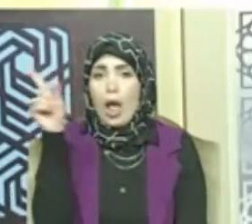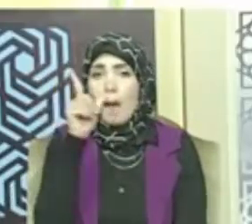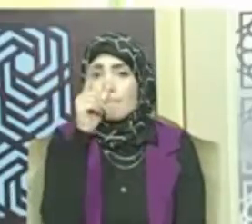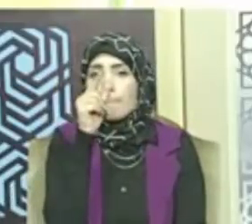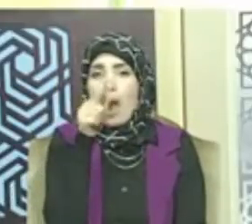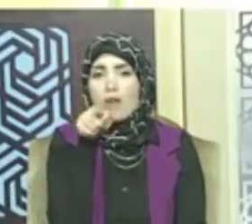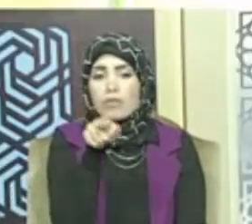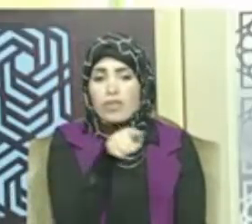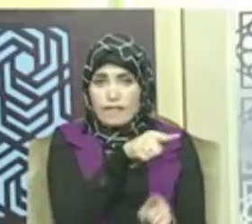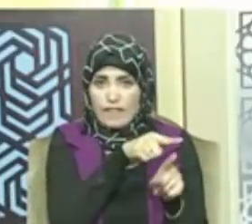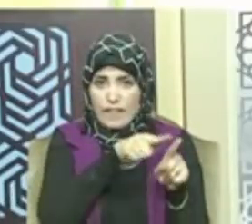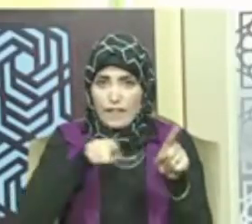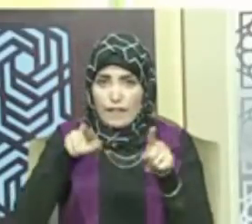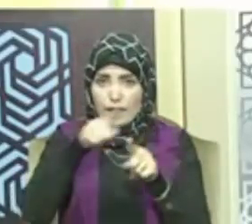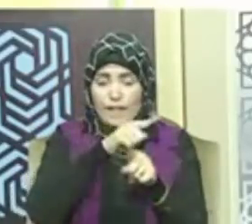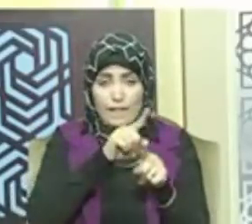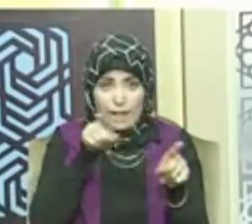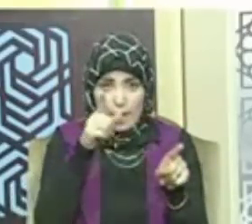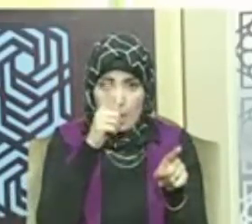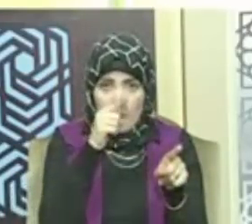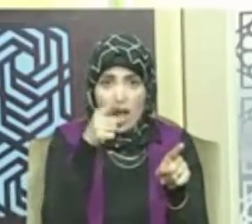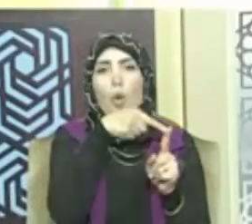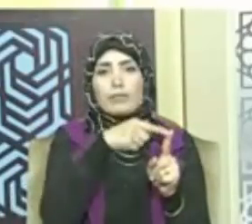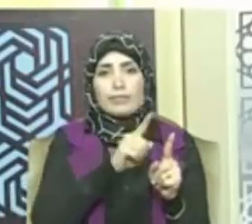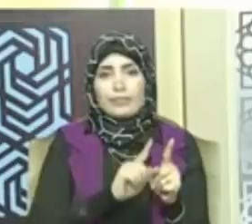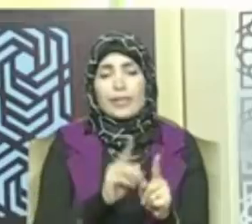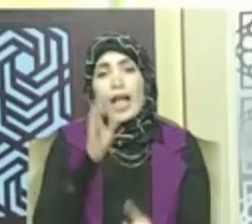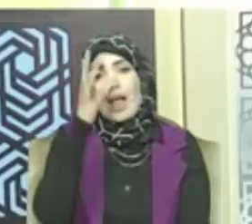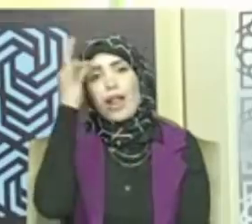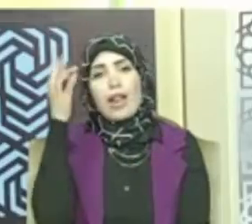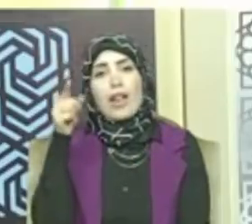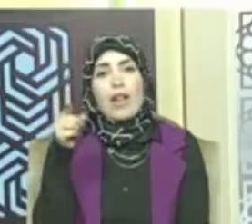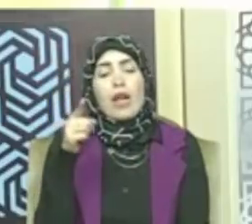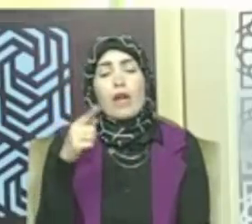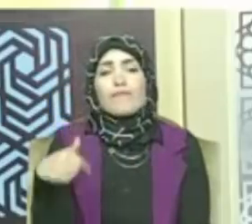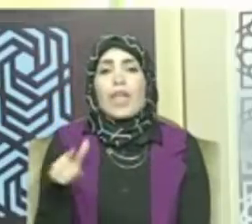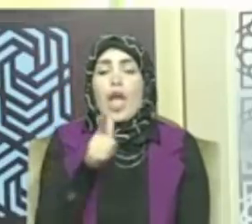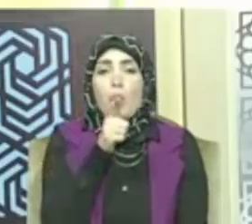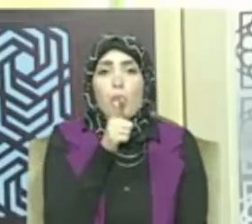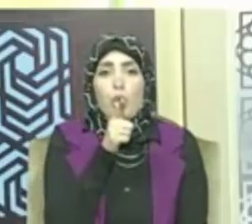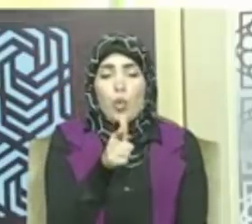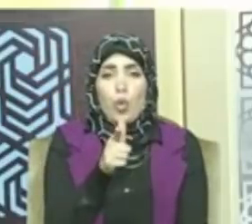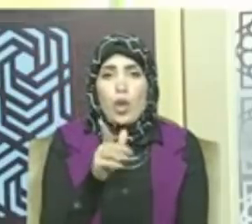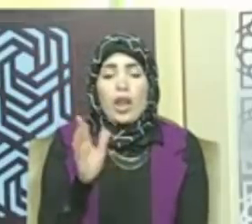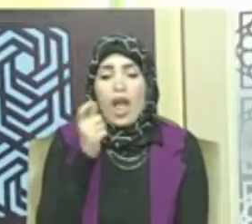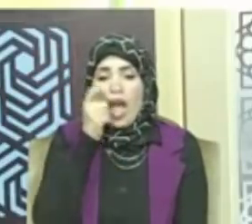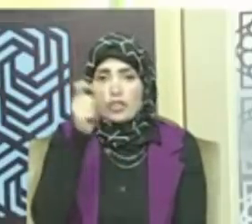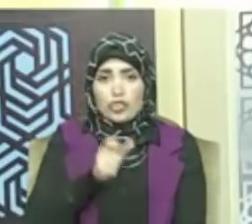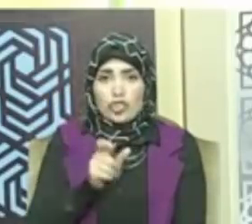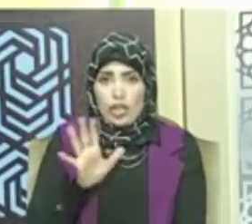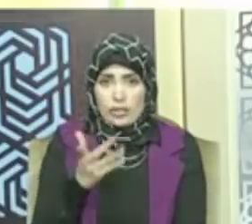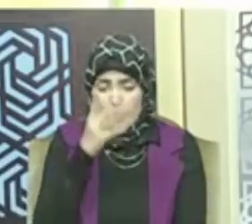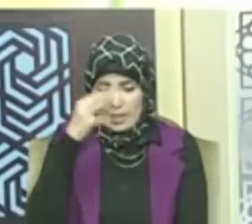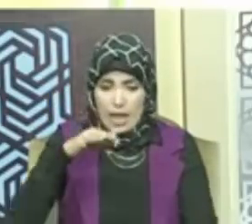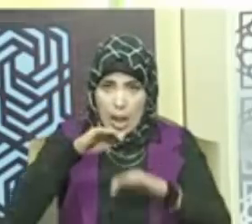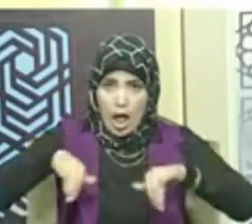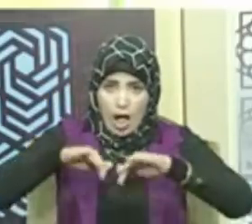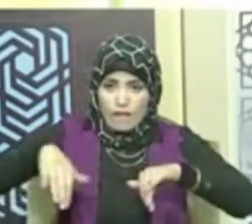المكر السيء إلا بأهله، ويقولون من حفى لأخيه